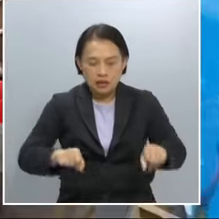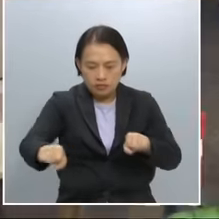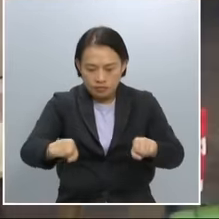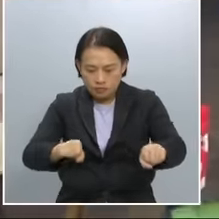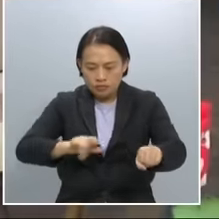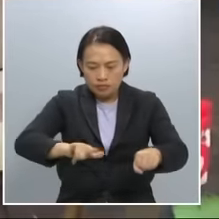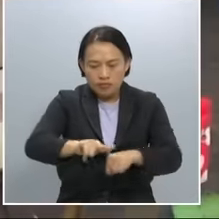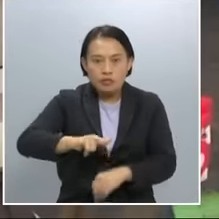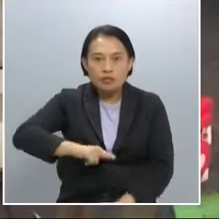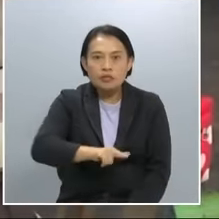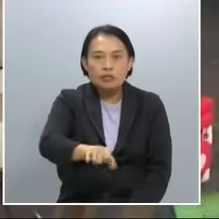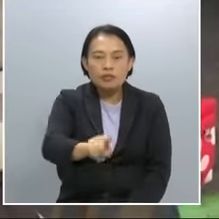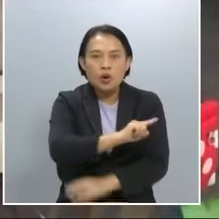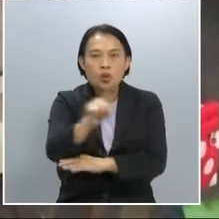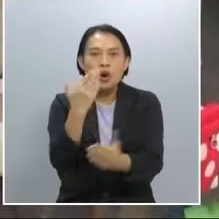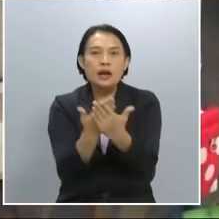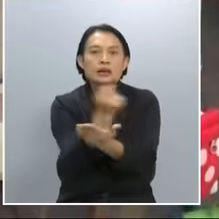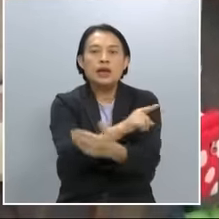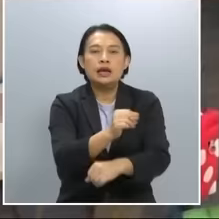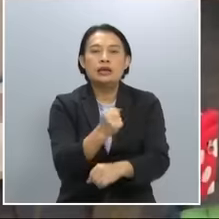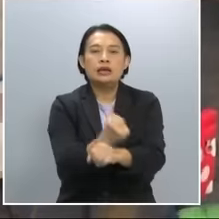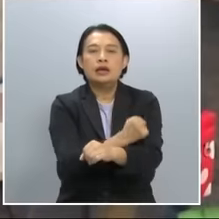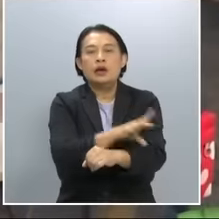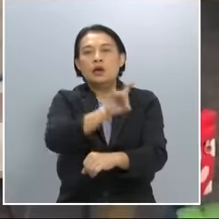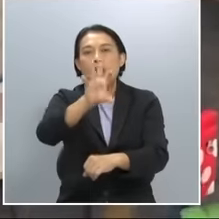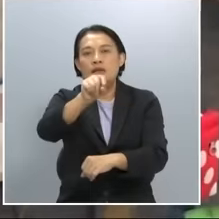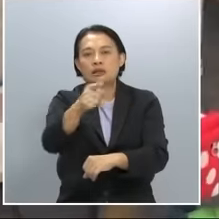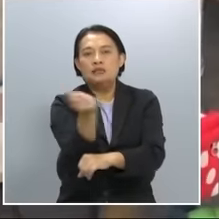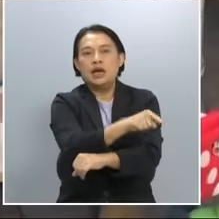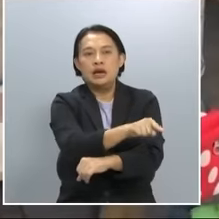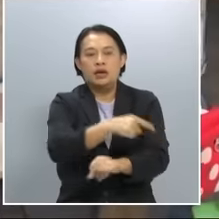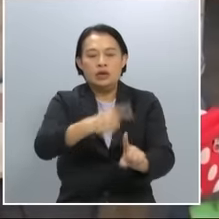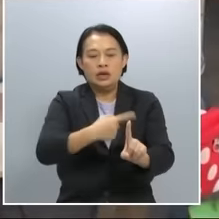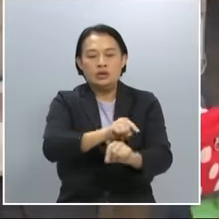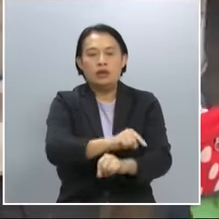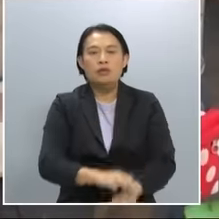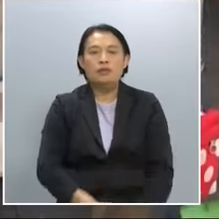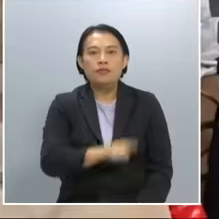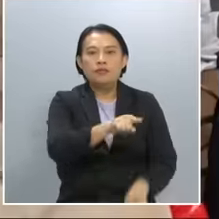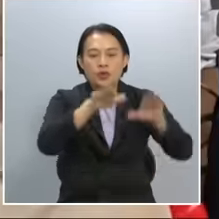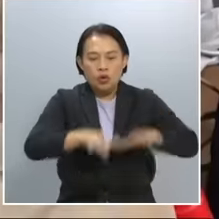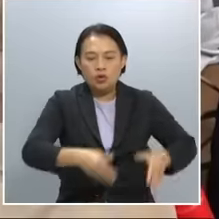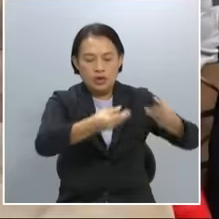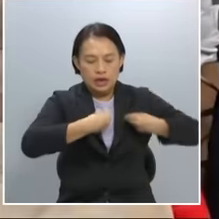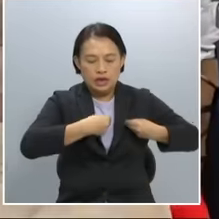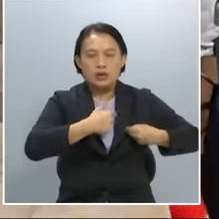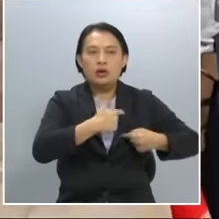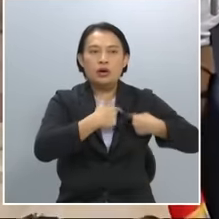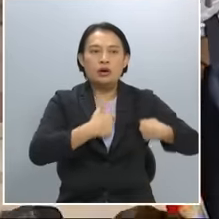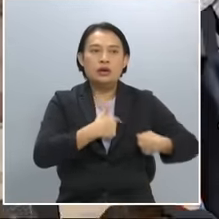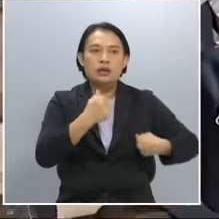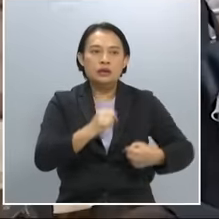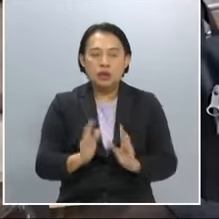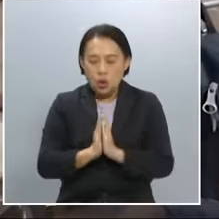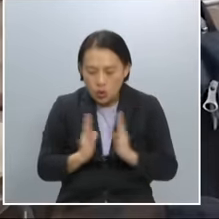ขาวันละ150บาทครับ 150บาท ครับเท่าแก่เขาใจดีหน่อยลดให้ครับขอบคุณทางรัฐบา